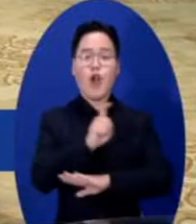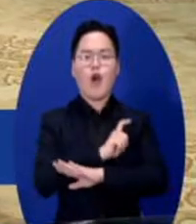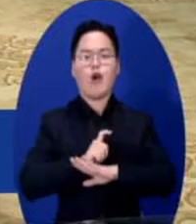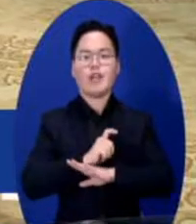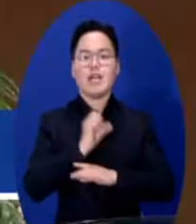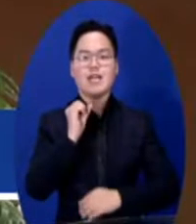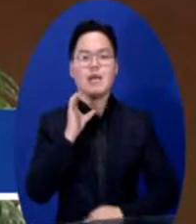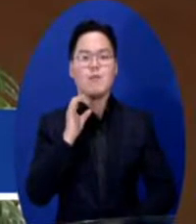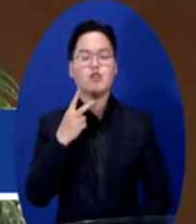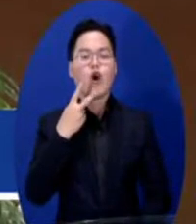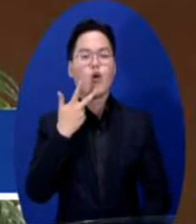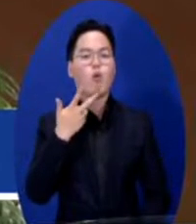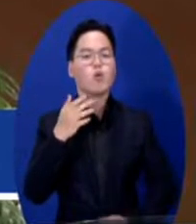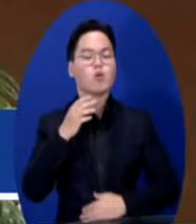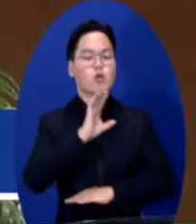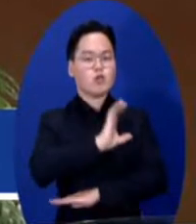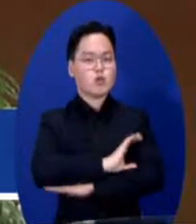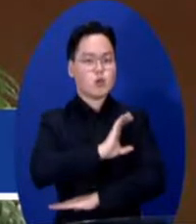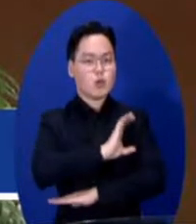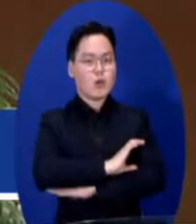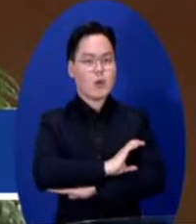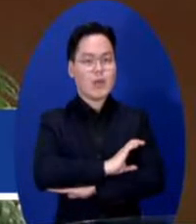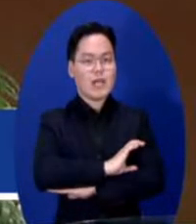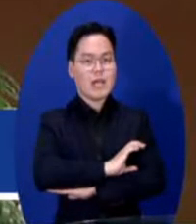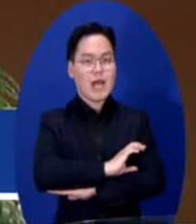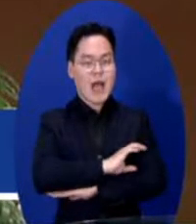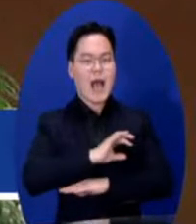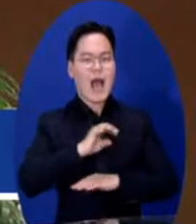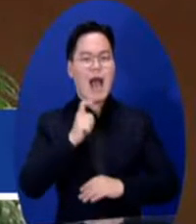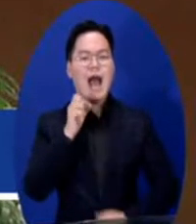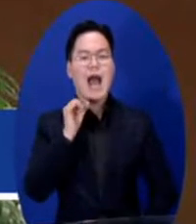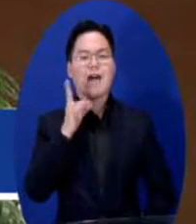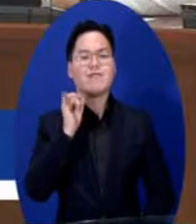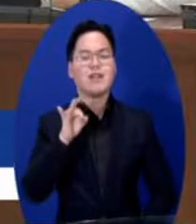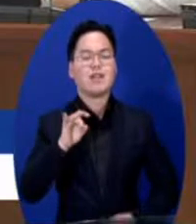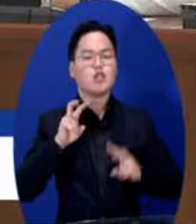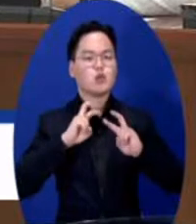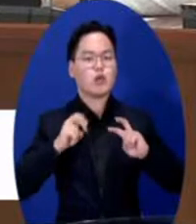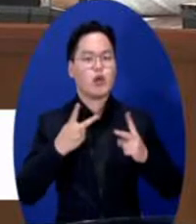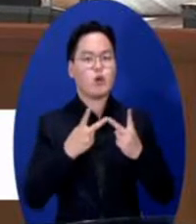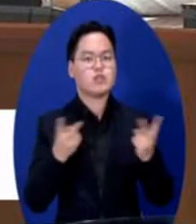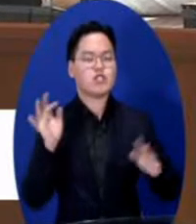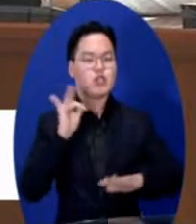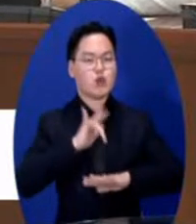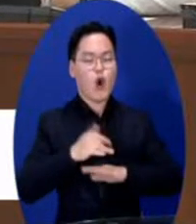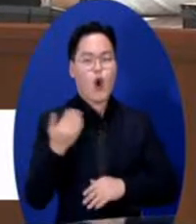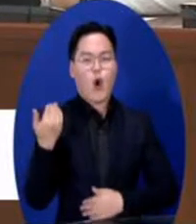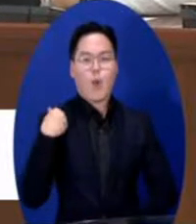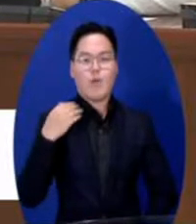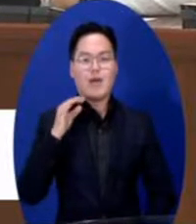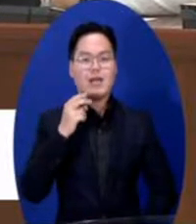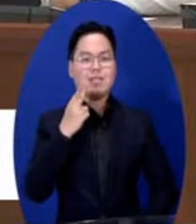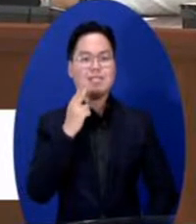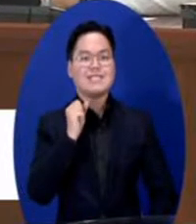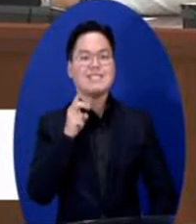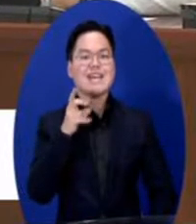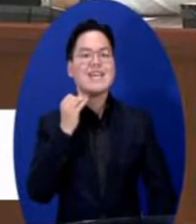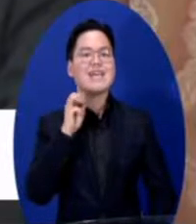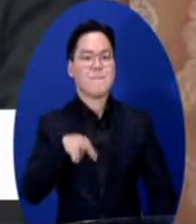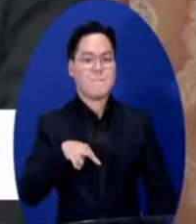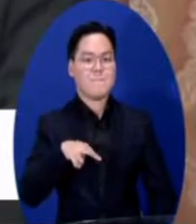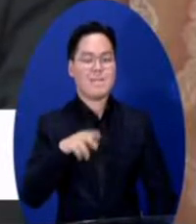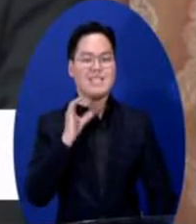Нийслэлийн ерөнхий боловсролын 23 дугаар сургууль болон хавдар судлалын үндэсний төвд өнгөрсөн хугацаанд цахим системийг нэвтрүүлээд